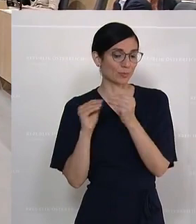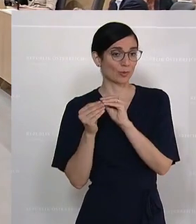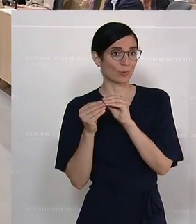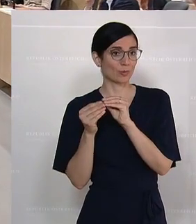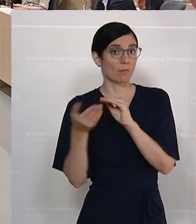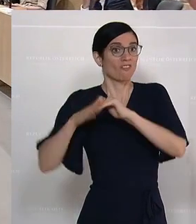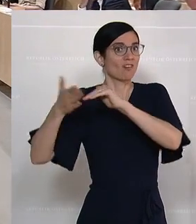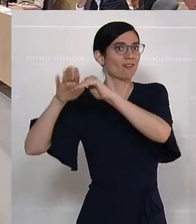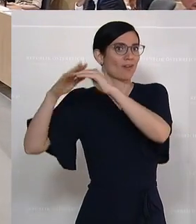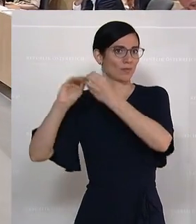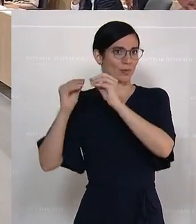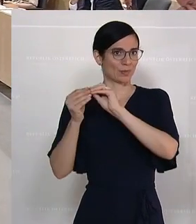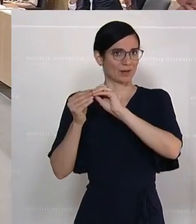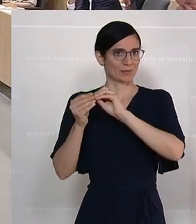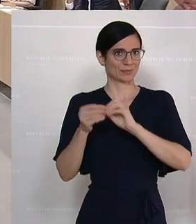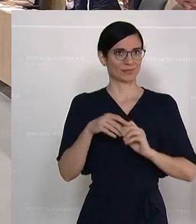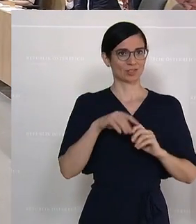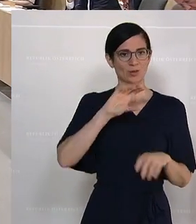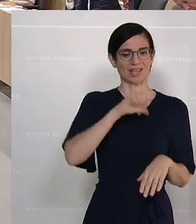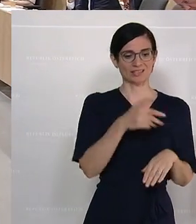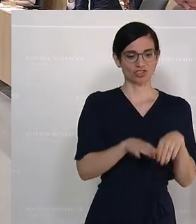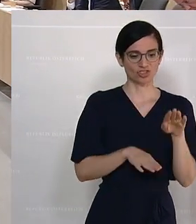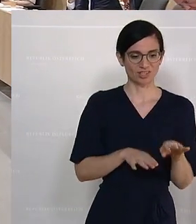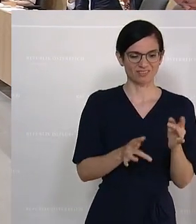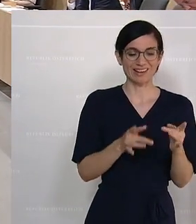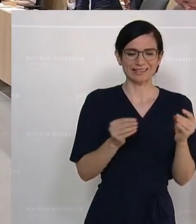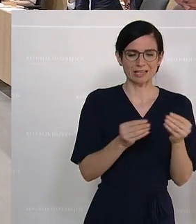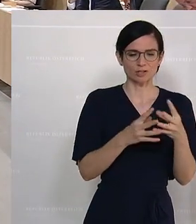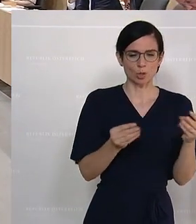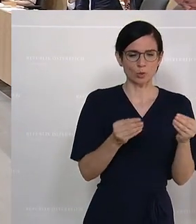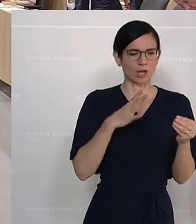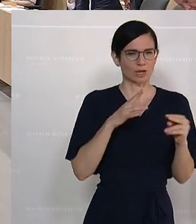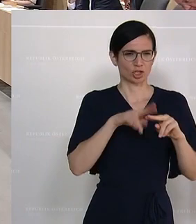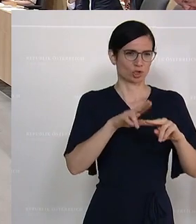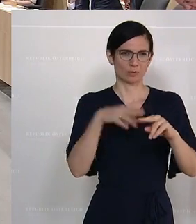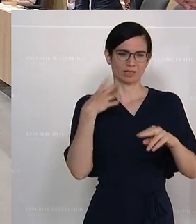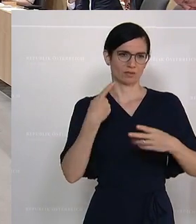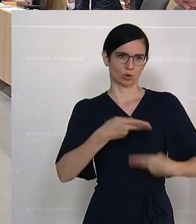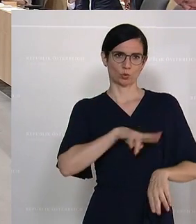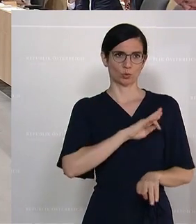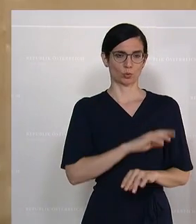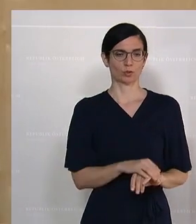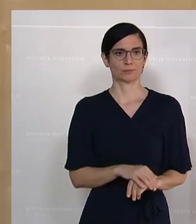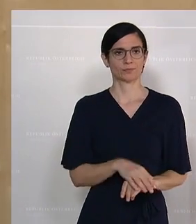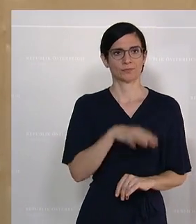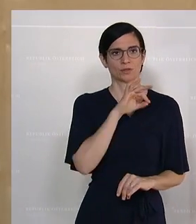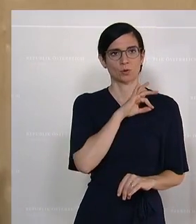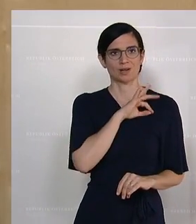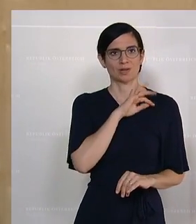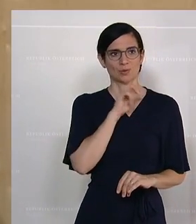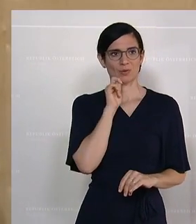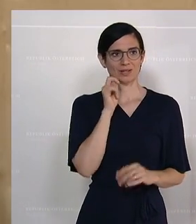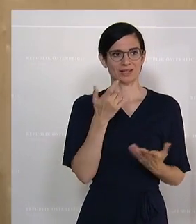probleme auf als dass man in der ersten runde die ersten paar wochen löst und wir sehen sie hat bei unseren kolleginnen und kollegen das darf ich jetzt genauso